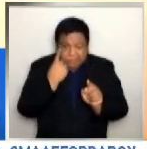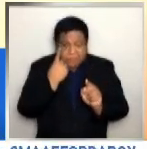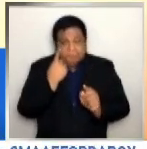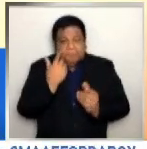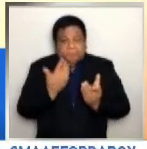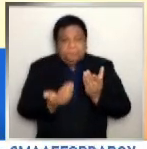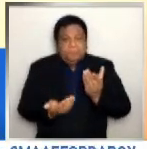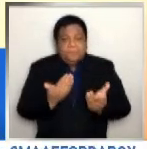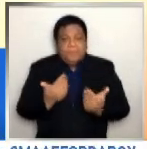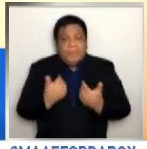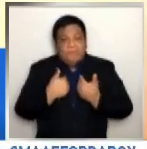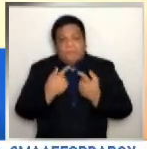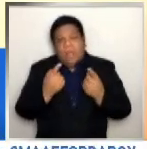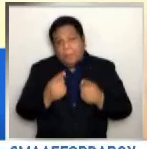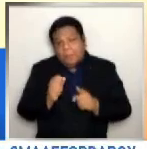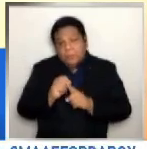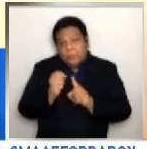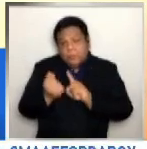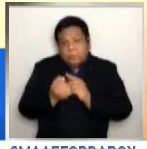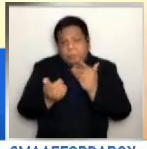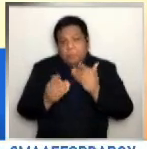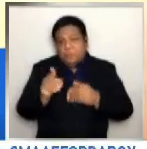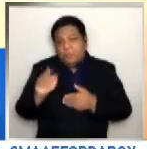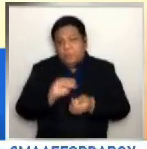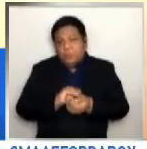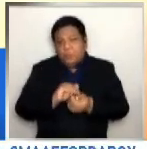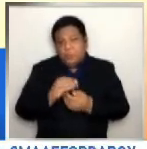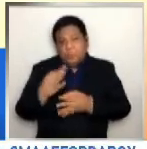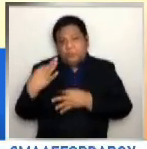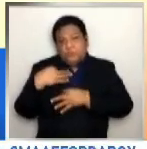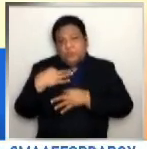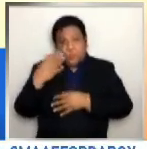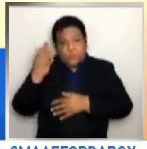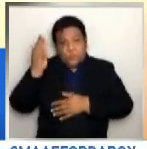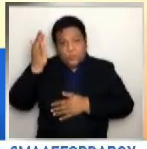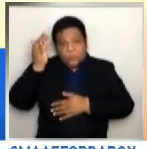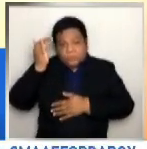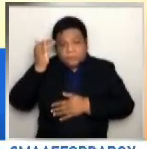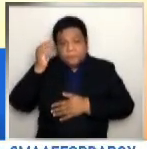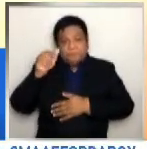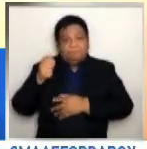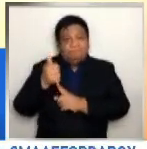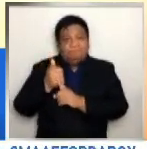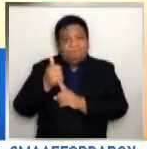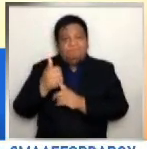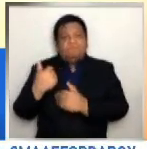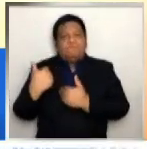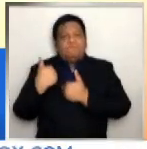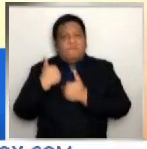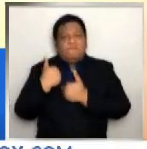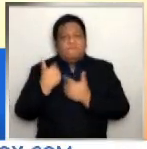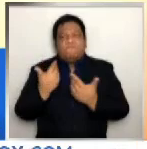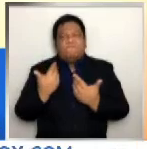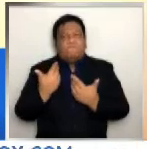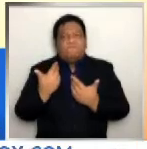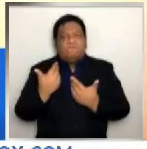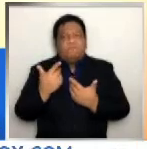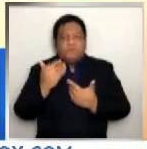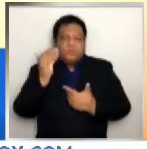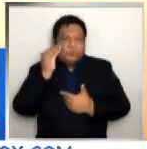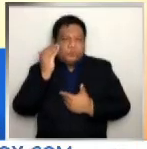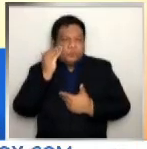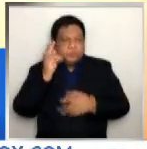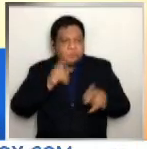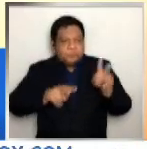na maaaring maging liable ang doktor kasi siya naman ang person who has that medical knowledge and background. So